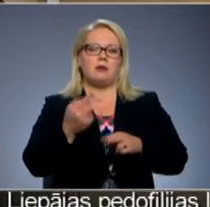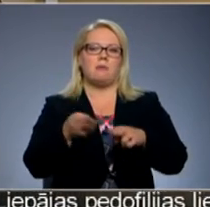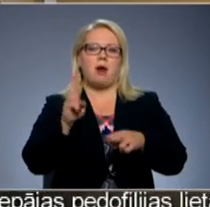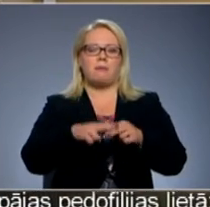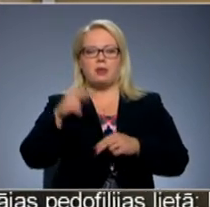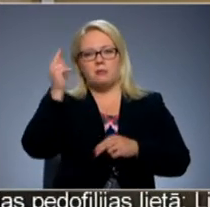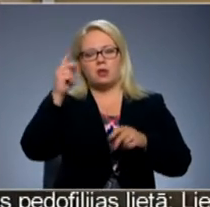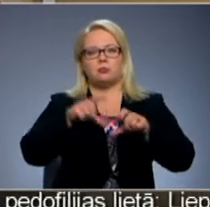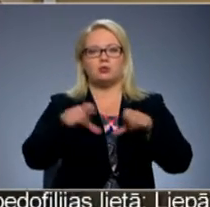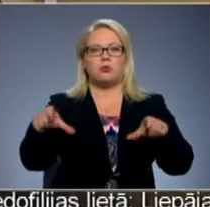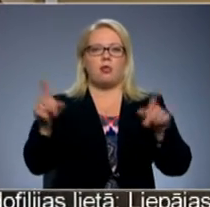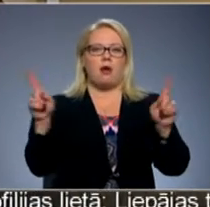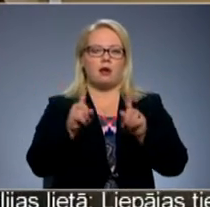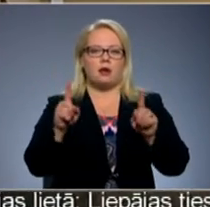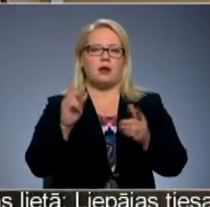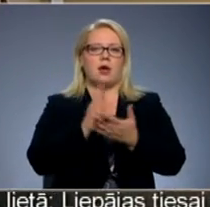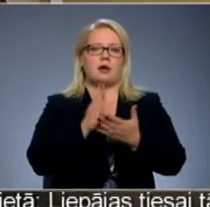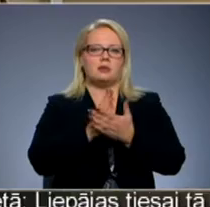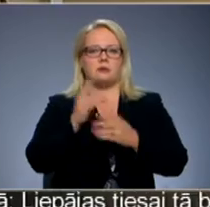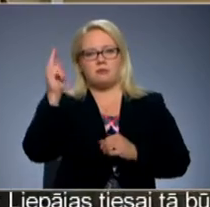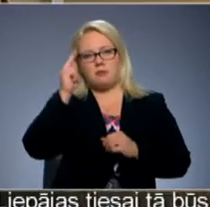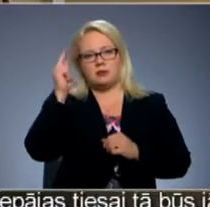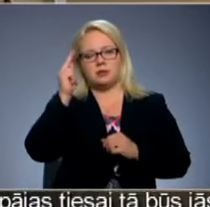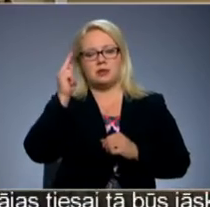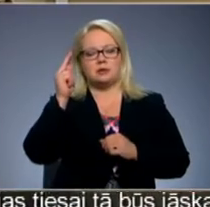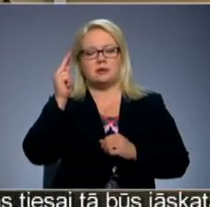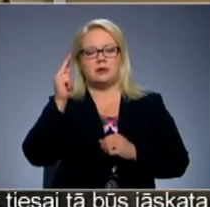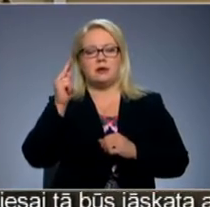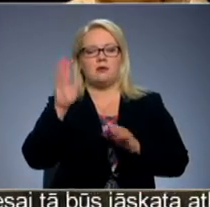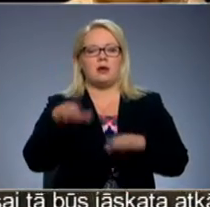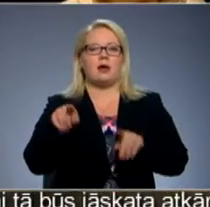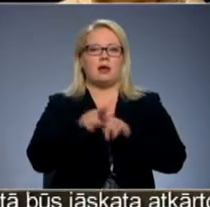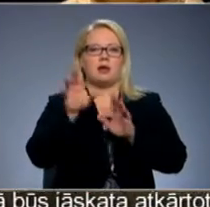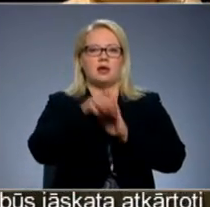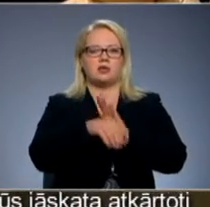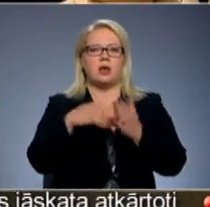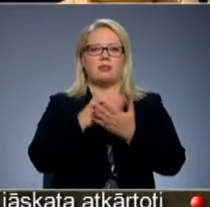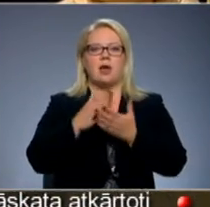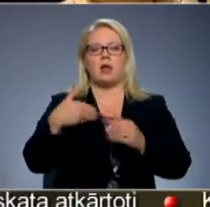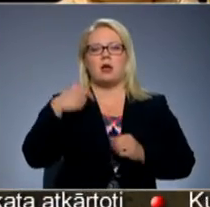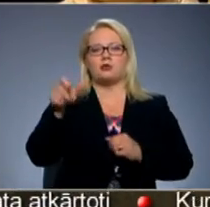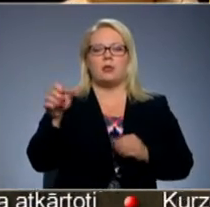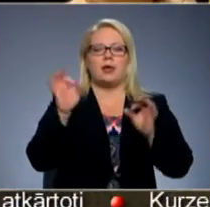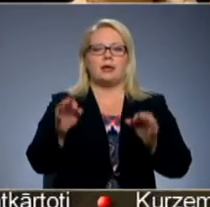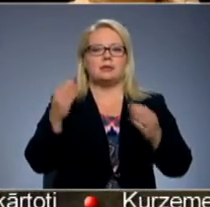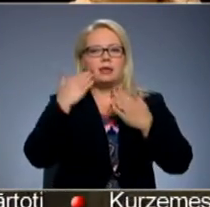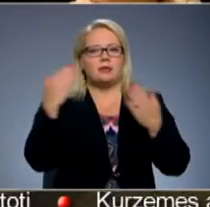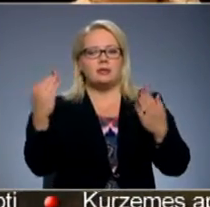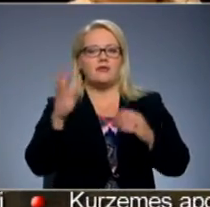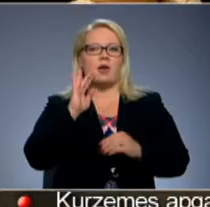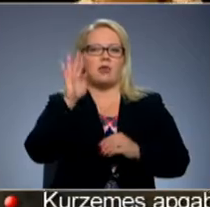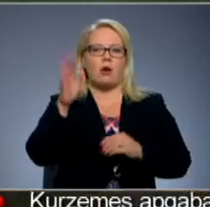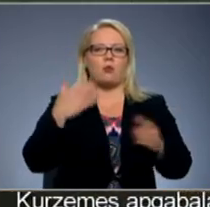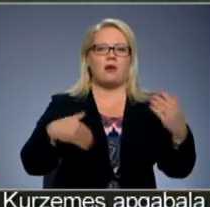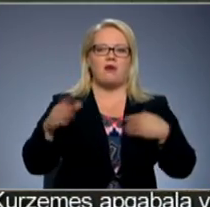mācību skolā, aizsardzības mācību. Jā, tā arī es iesaistījos. Daļa skolēni vēl īsti nezina, vai arī nākotne